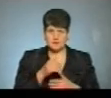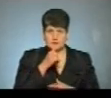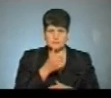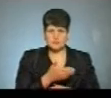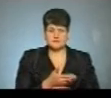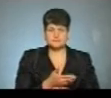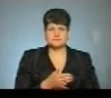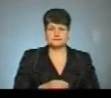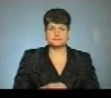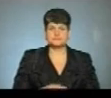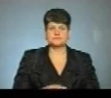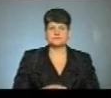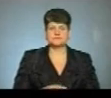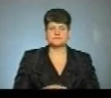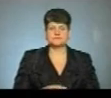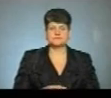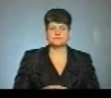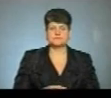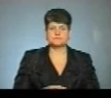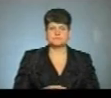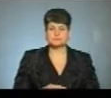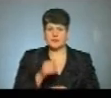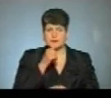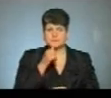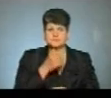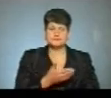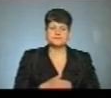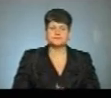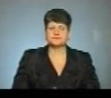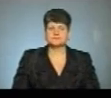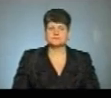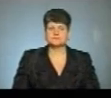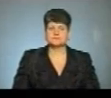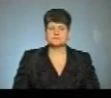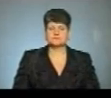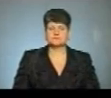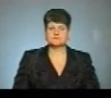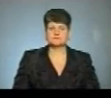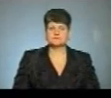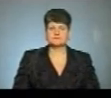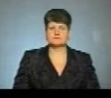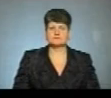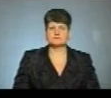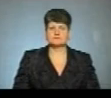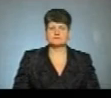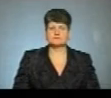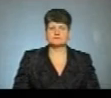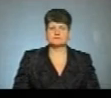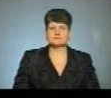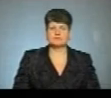маску? На. На, міряй маску. Та ж скажи хоч дякую. Дивися,